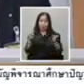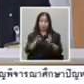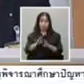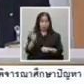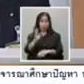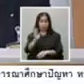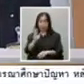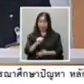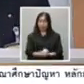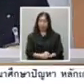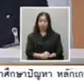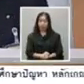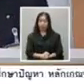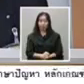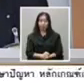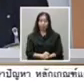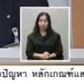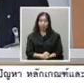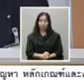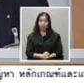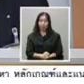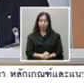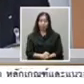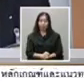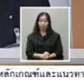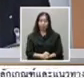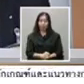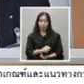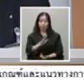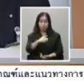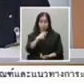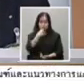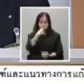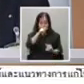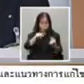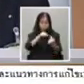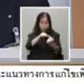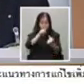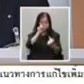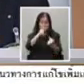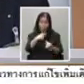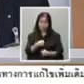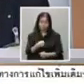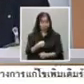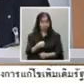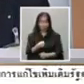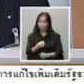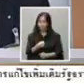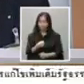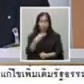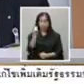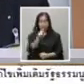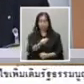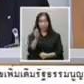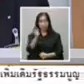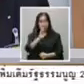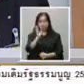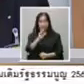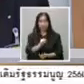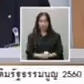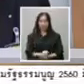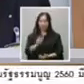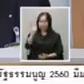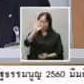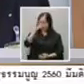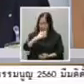าน ฉะนั้น แต่ท่านยังจะพูดใช่ไหมครับ ถ้าท่านยังจะพูดประเด็นนี้อยู่ผม ไม่ใช่ผมกำลังอธิบายผลให้ท่านฟัง